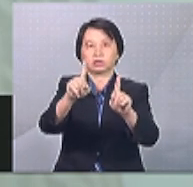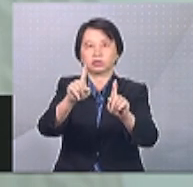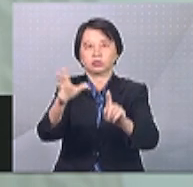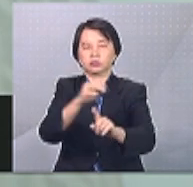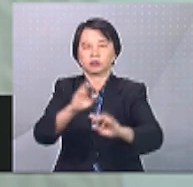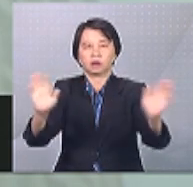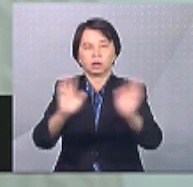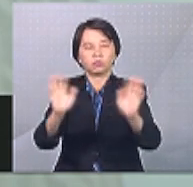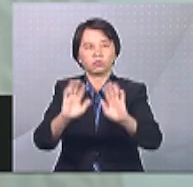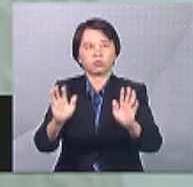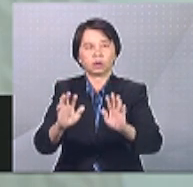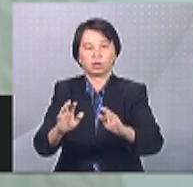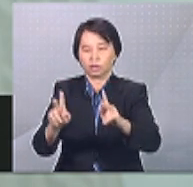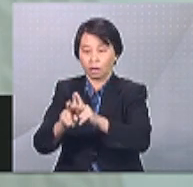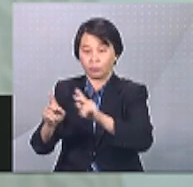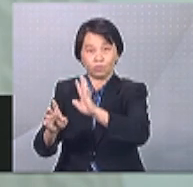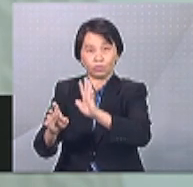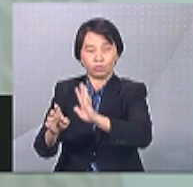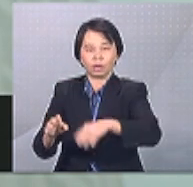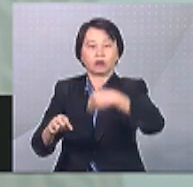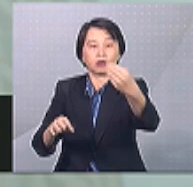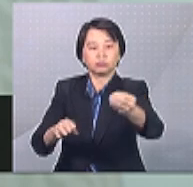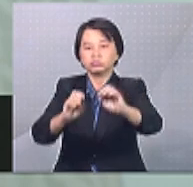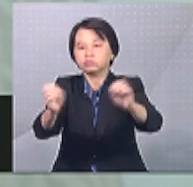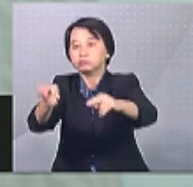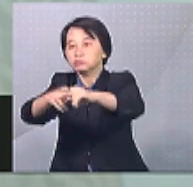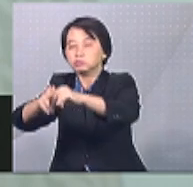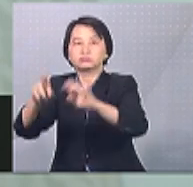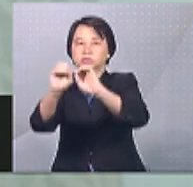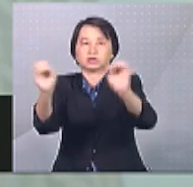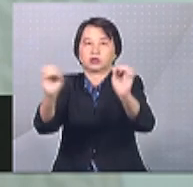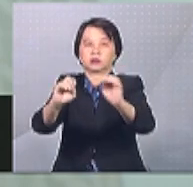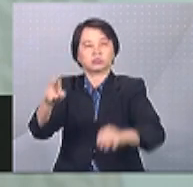bukan Kampung Sungai Lui, juga tiada pertambahan, kekal dengan